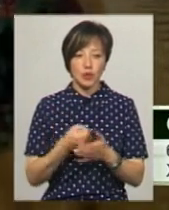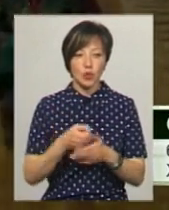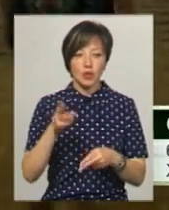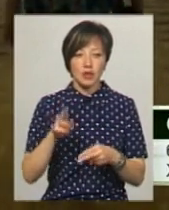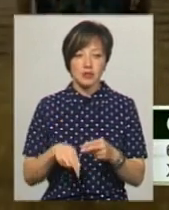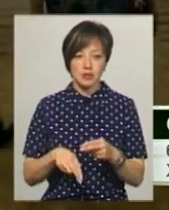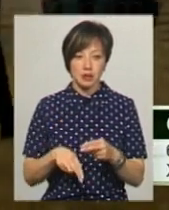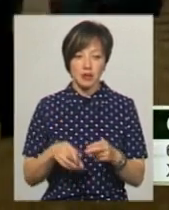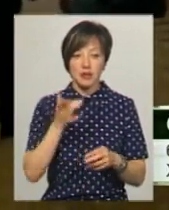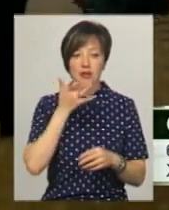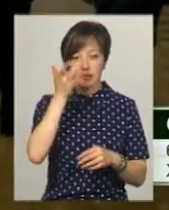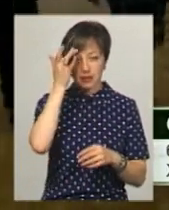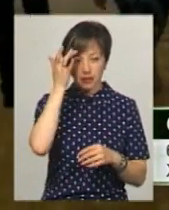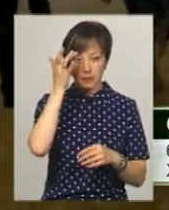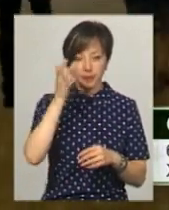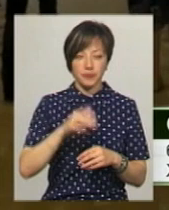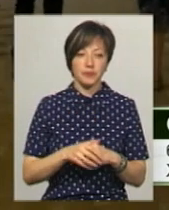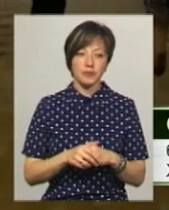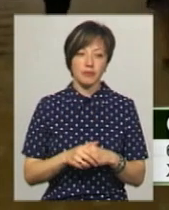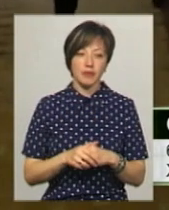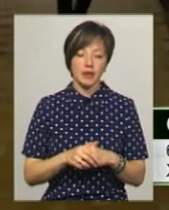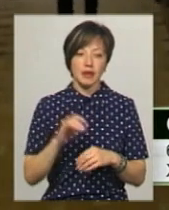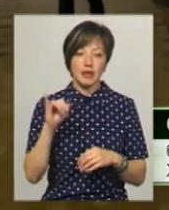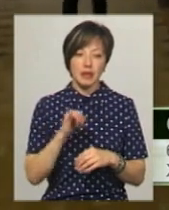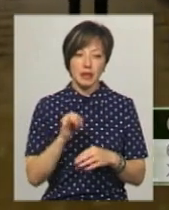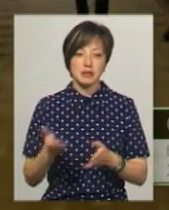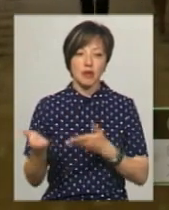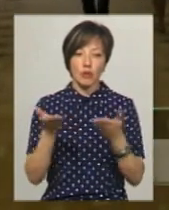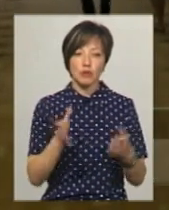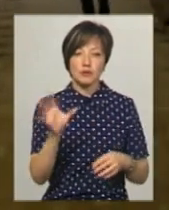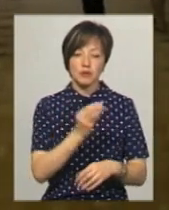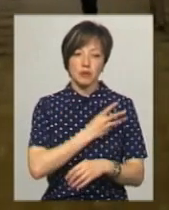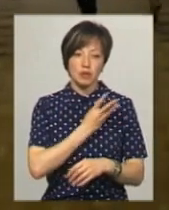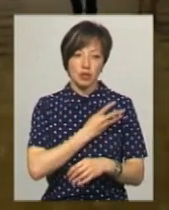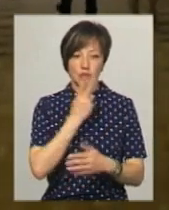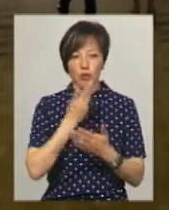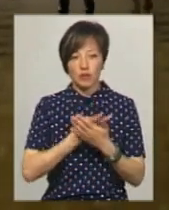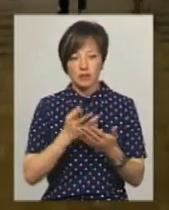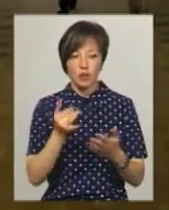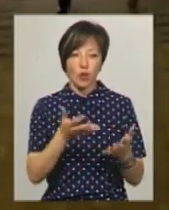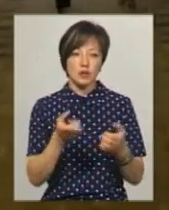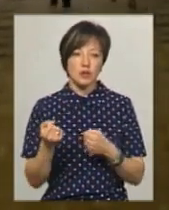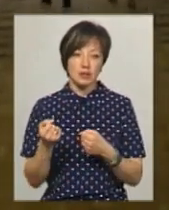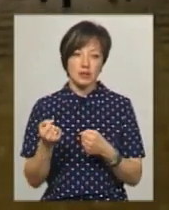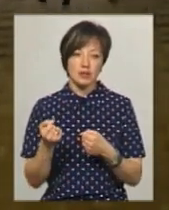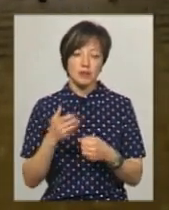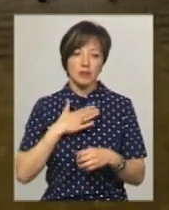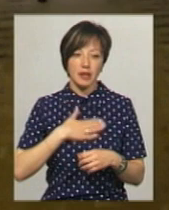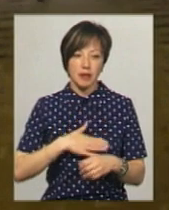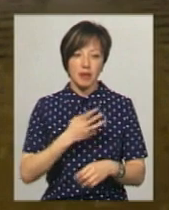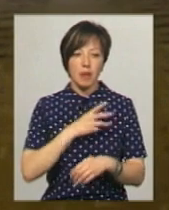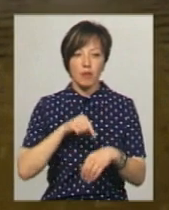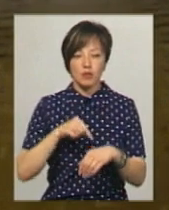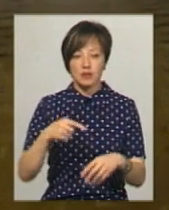кінця літа. І ми запрошуємо усіх бажаючих подивитися та отримати приємні